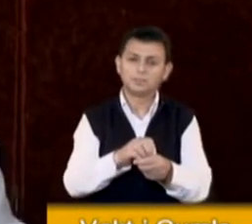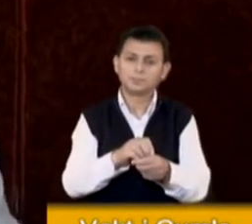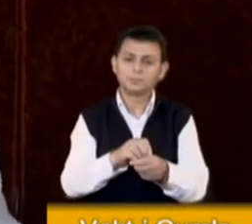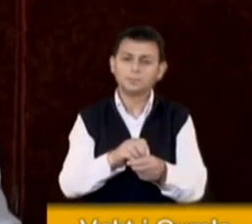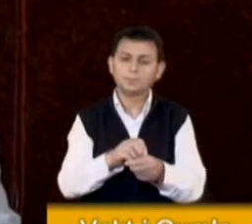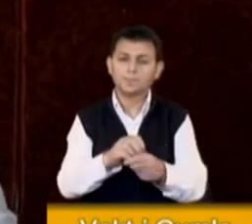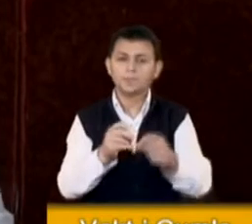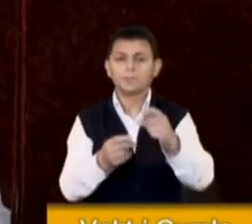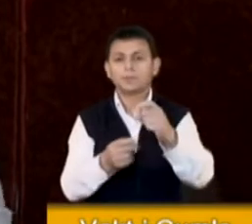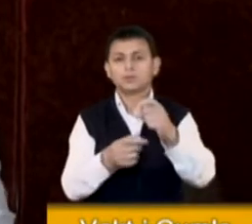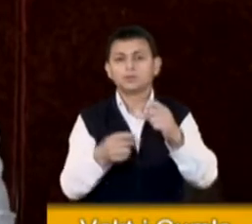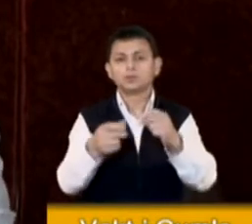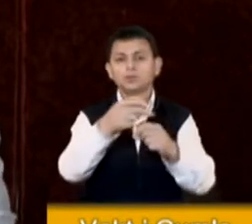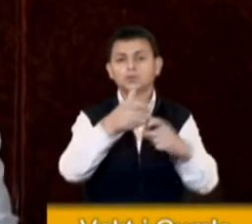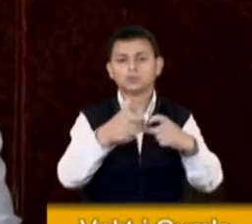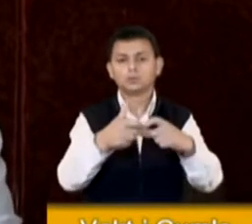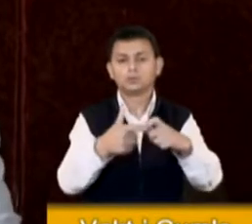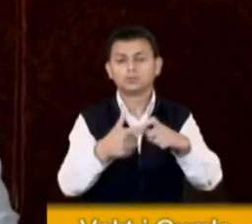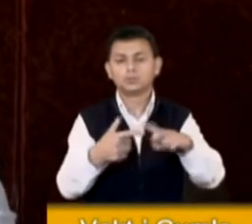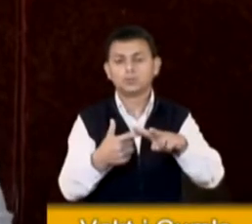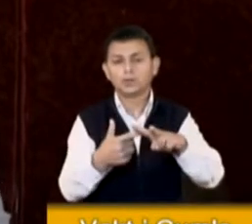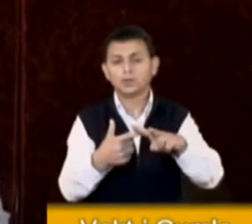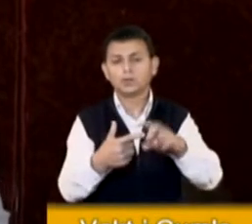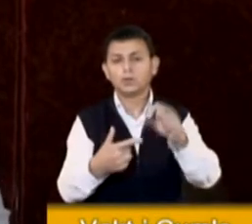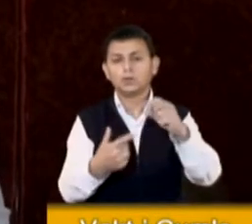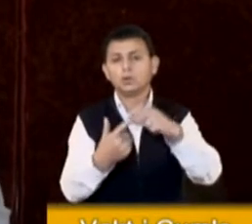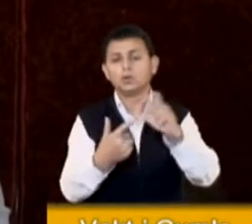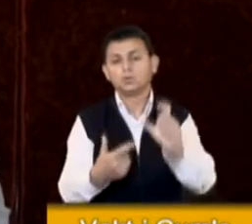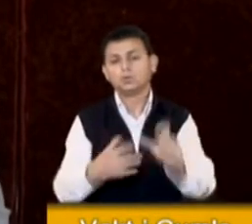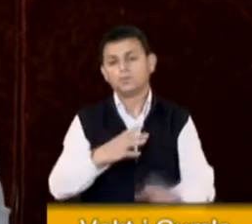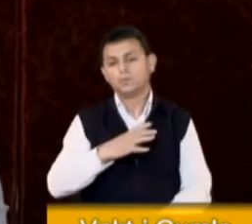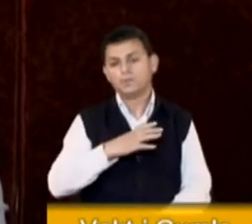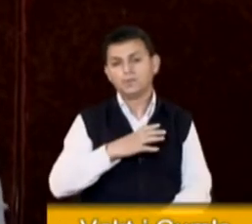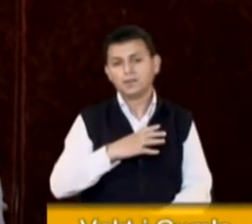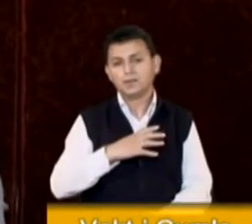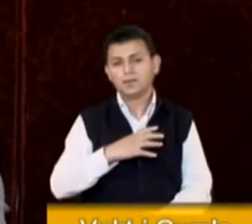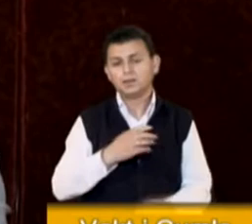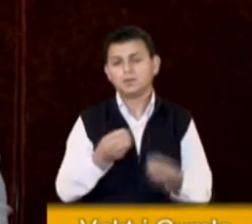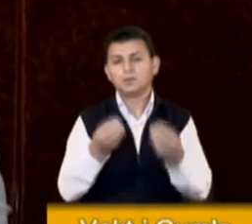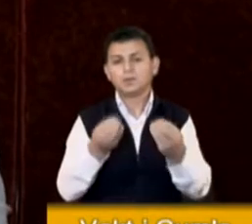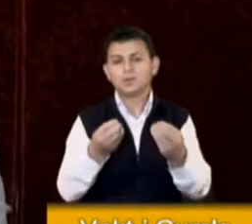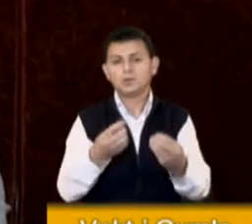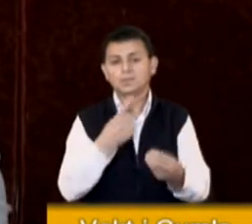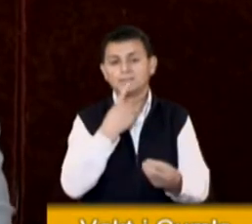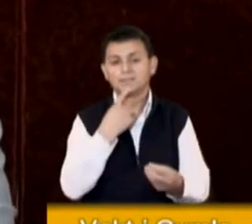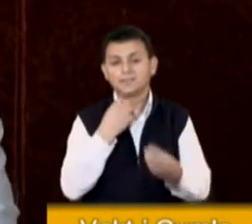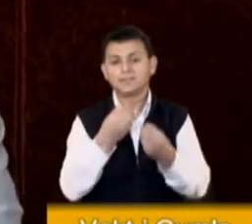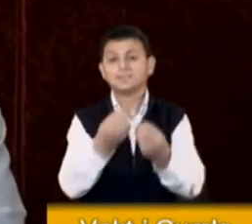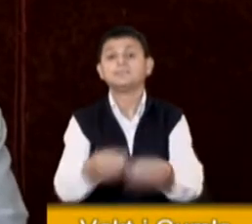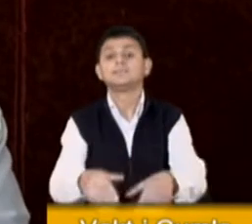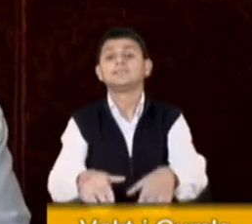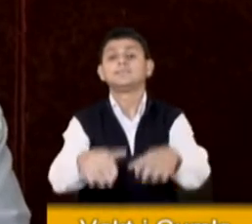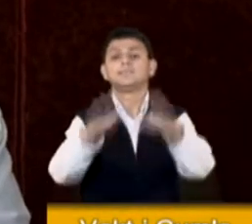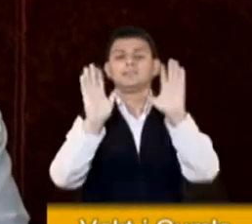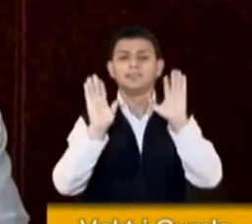kollarına takma gibi, çörek otu, peynirin yoğurdun içerisine çörek otu atıyor. Niye? Güzel tat versin diye değil, nazardan